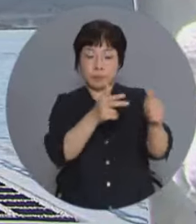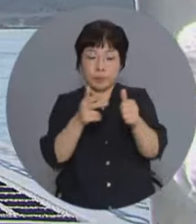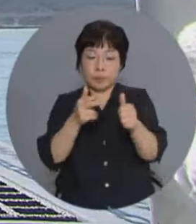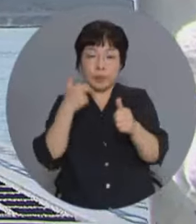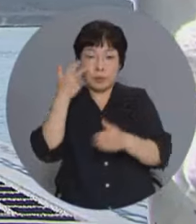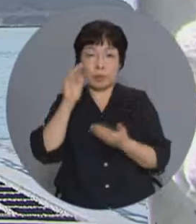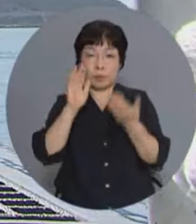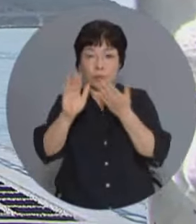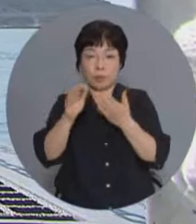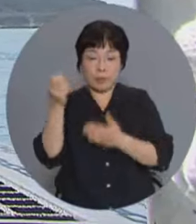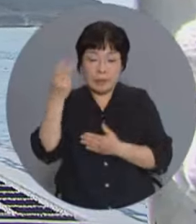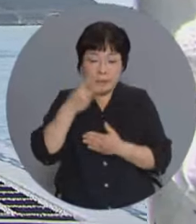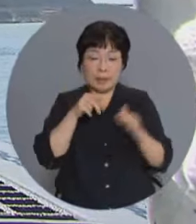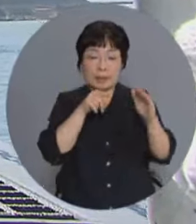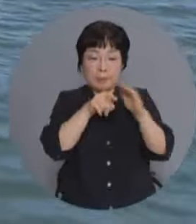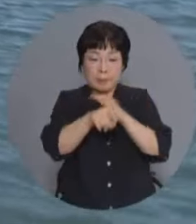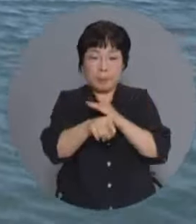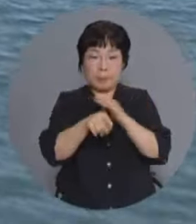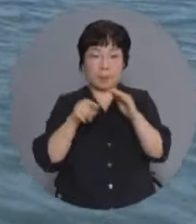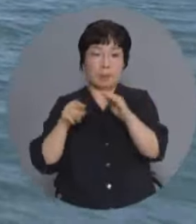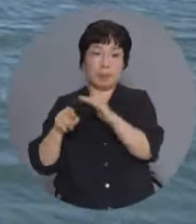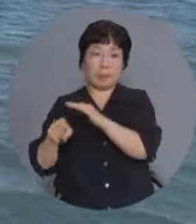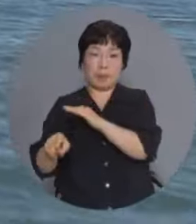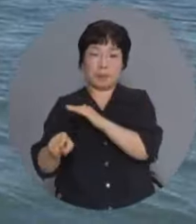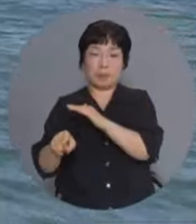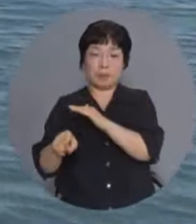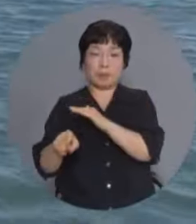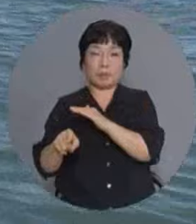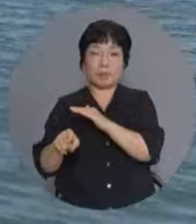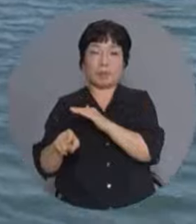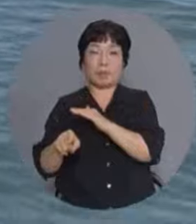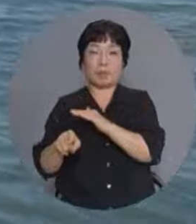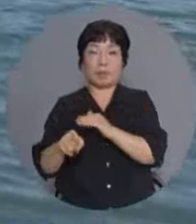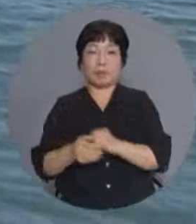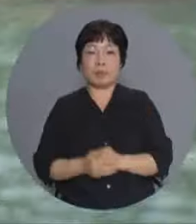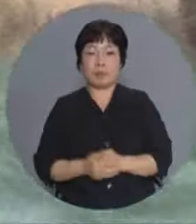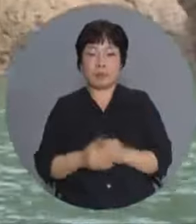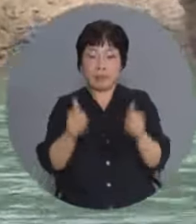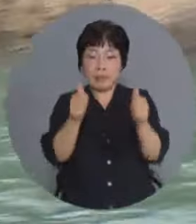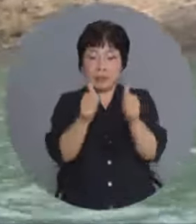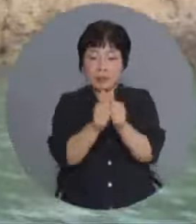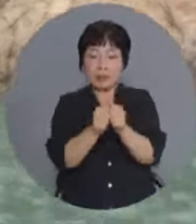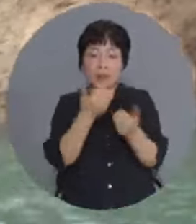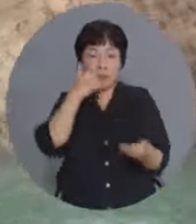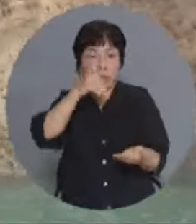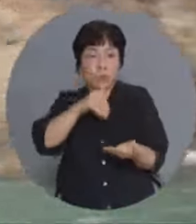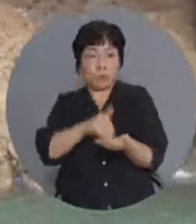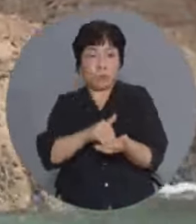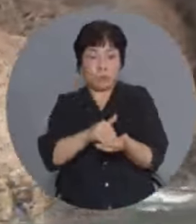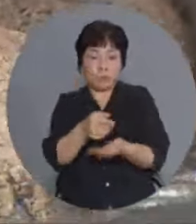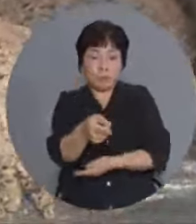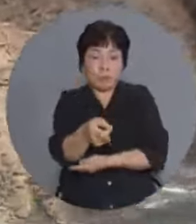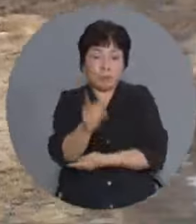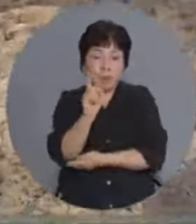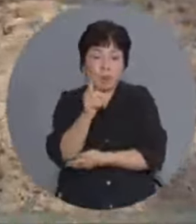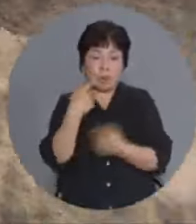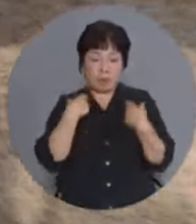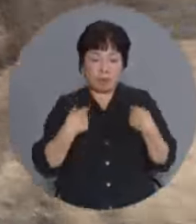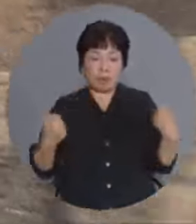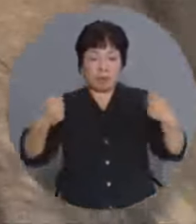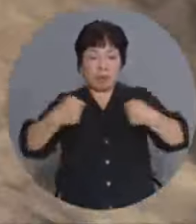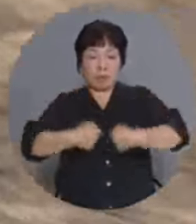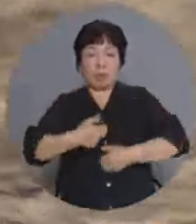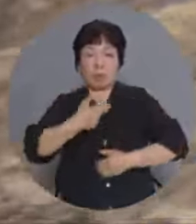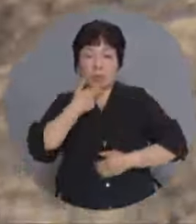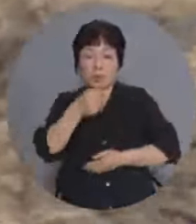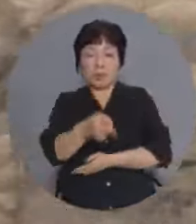약 일주일 뒤 사망사고가 발생한 곳을 다시 찾았습니다. 한 남성이 갯바위에서 여전히 구명조끼 없이